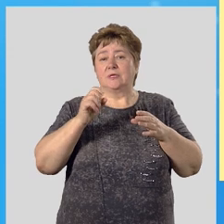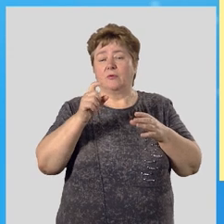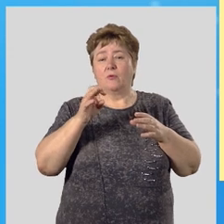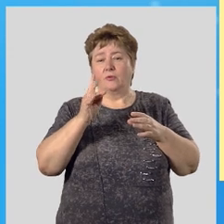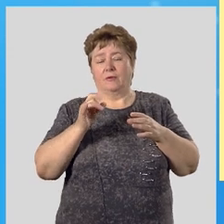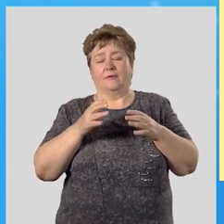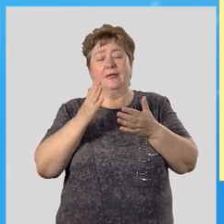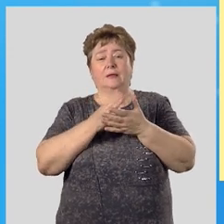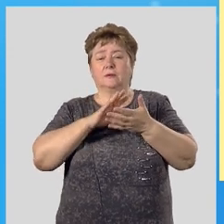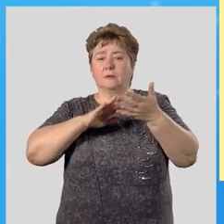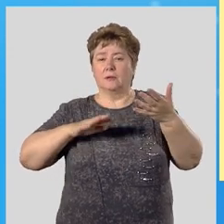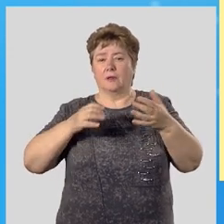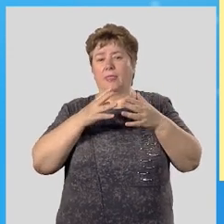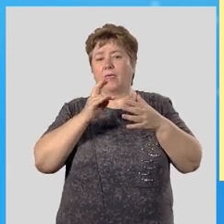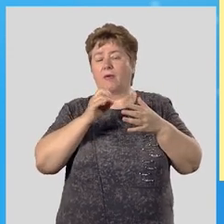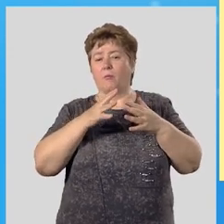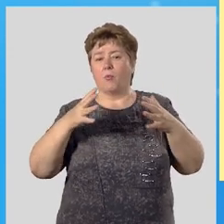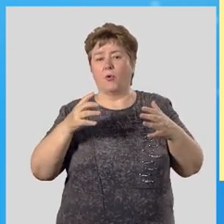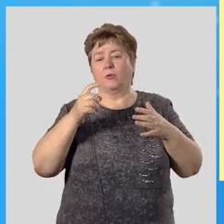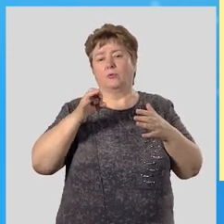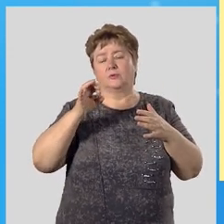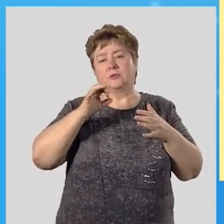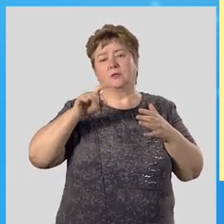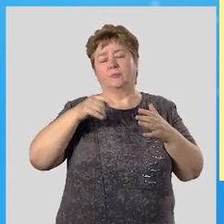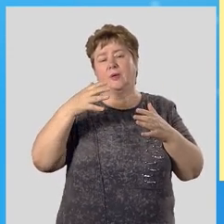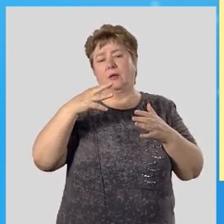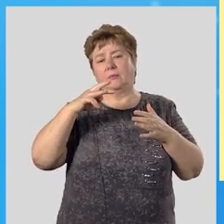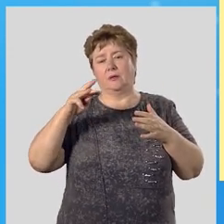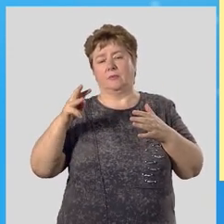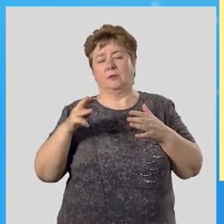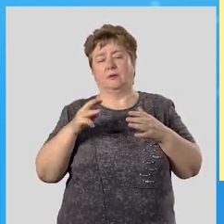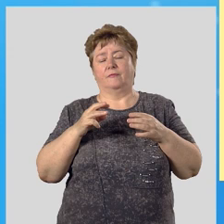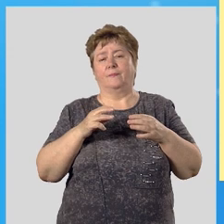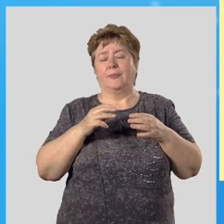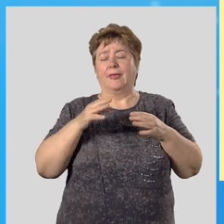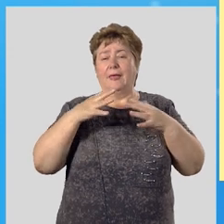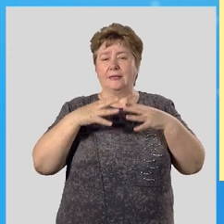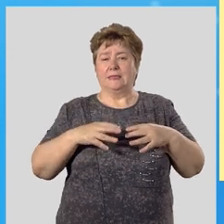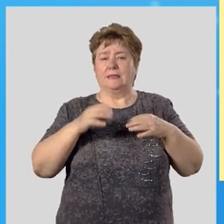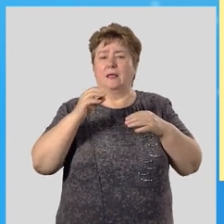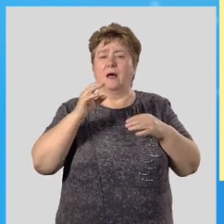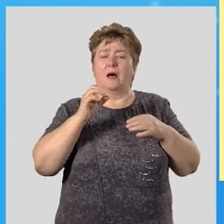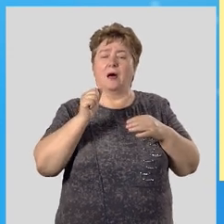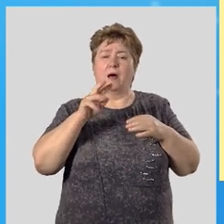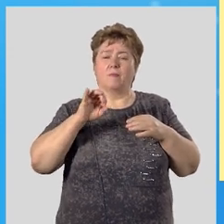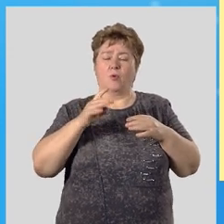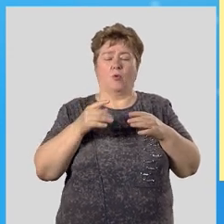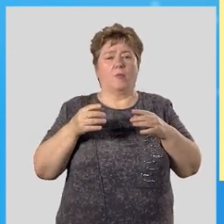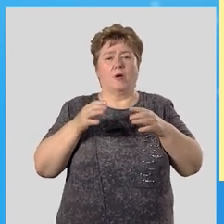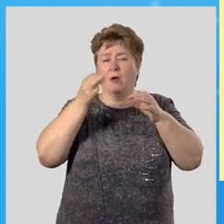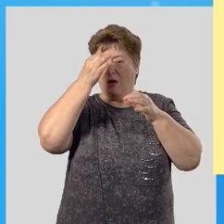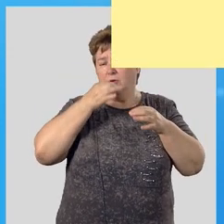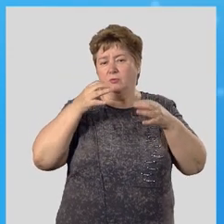имеет длину тела не более 0,5 мм. Тело амебы неправильной